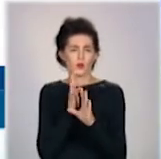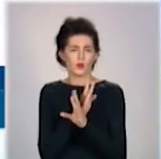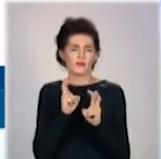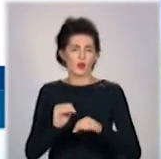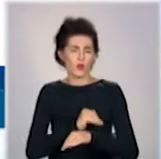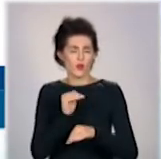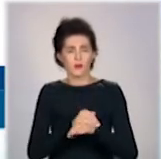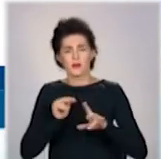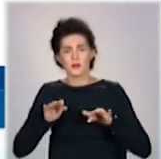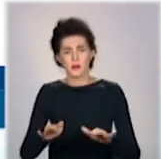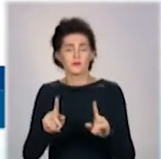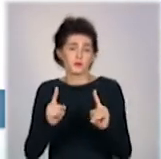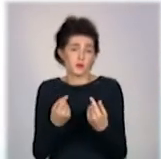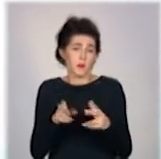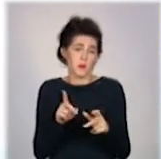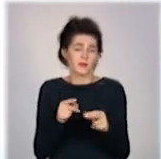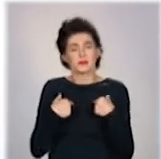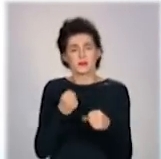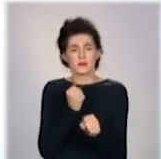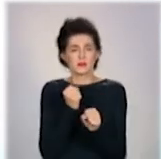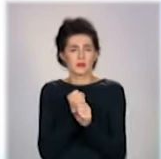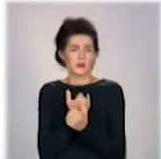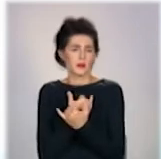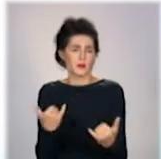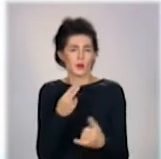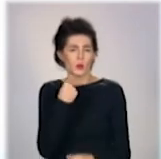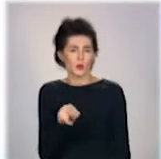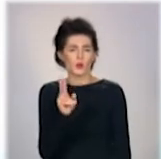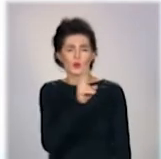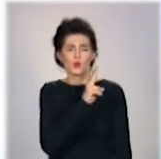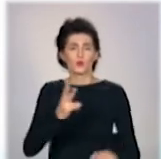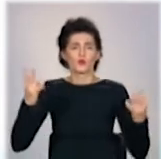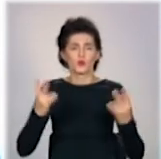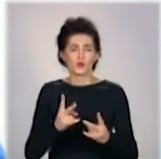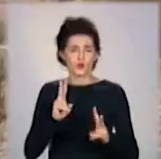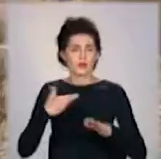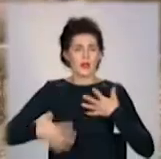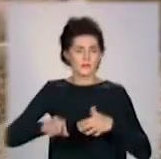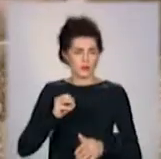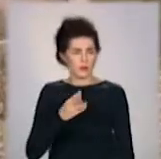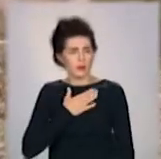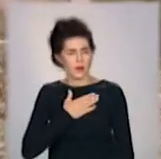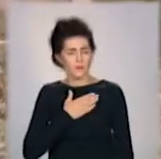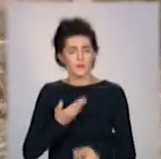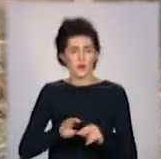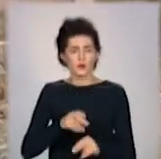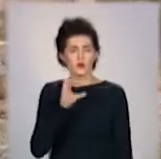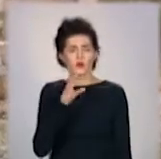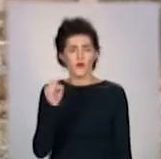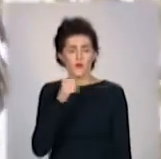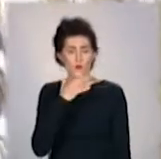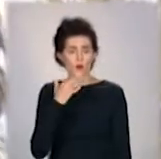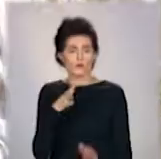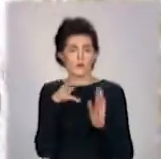доброе дело. Почему бы не сделать лучше для тех, кто слабее нас? Пара сов оселилися тут